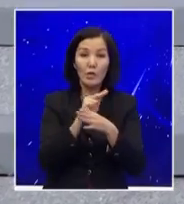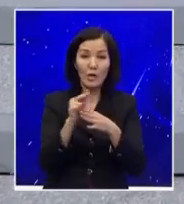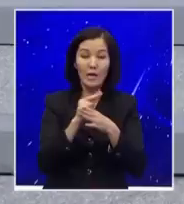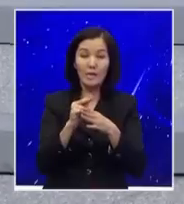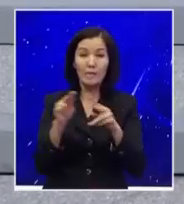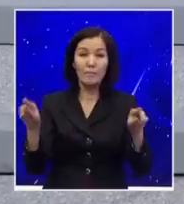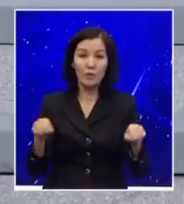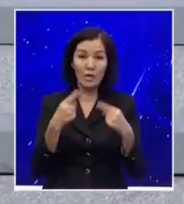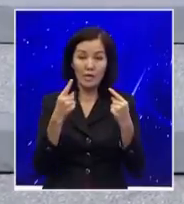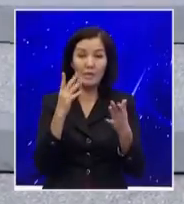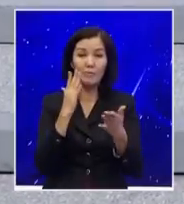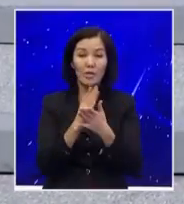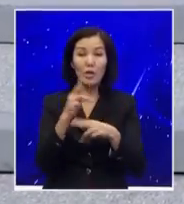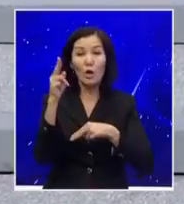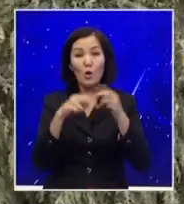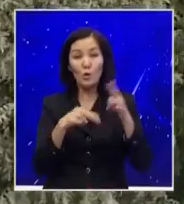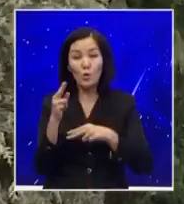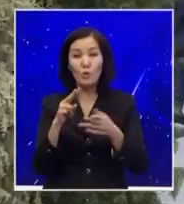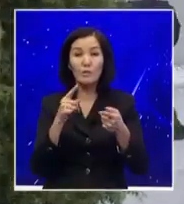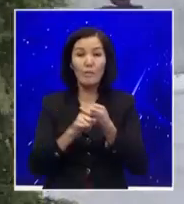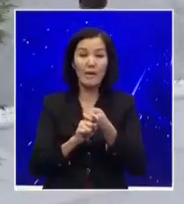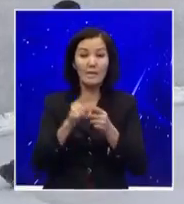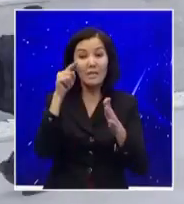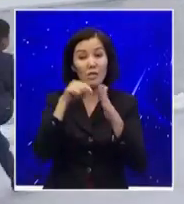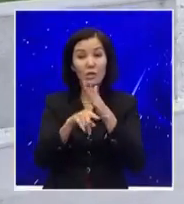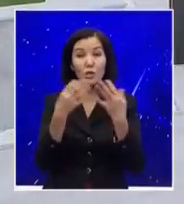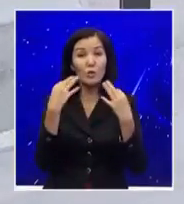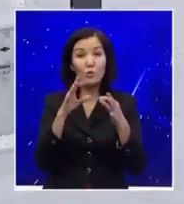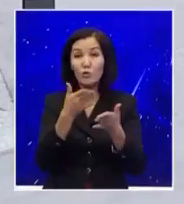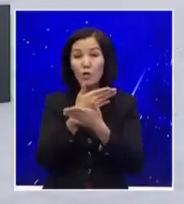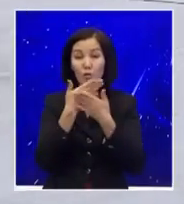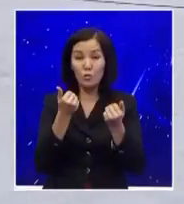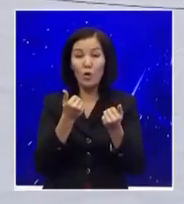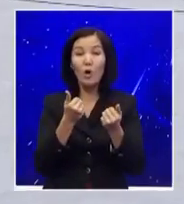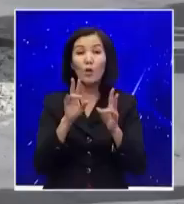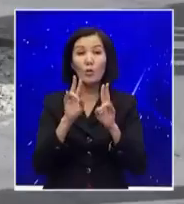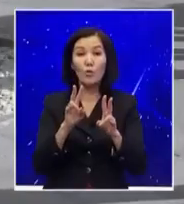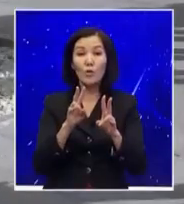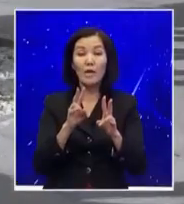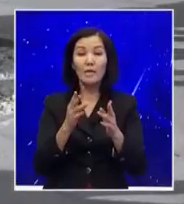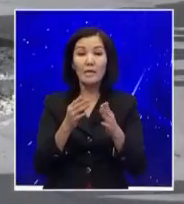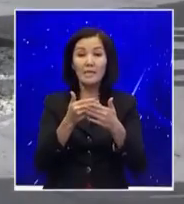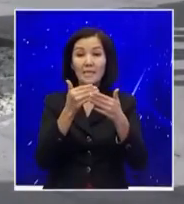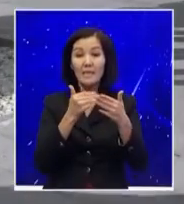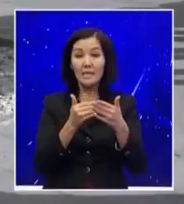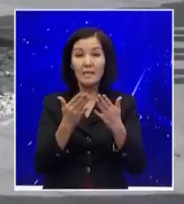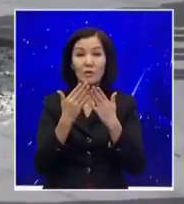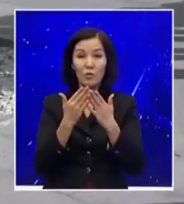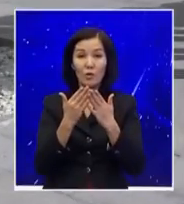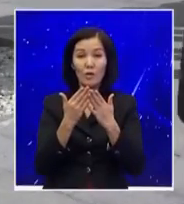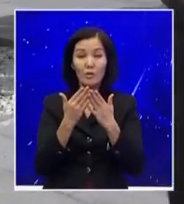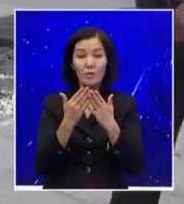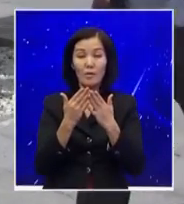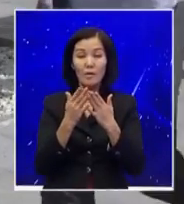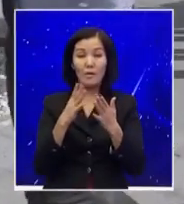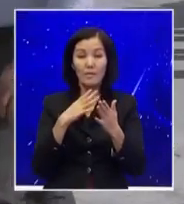жаңғыртылып, жасалып жатыр. Құрылыс жұмыстарына байланысты нысанның ішіне кіруге рұқсат етілмеді. Сыртынан дұға жасап, сыйынып қайтты барған